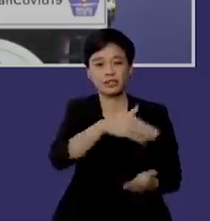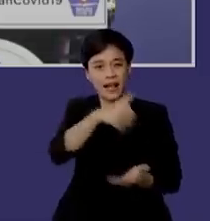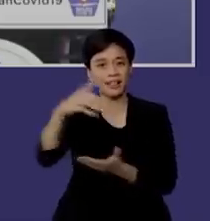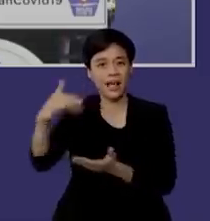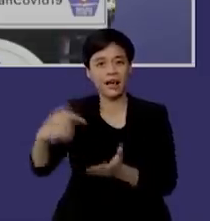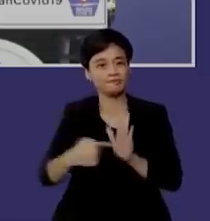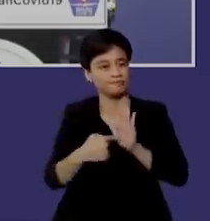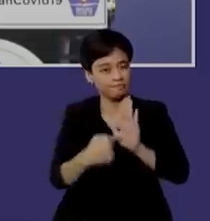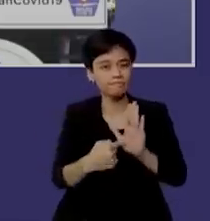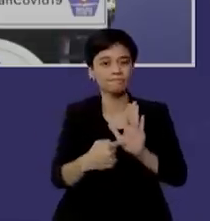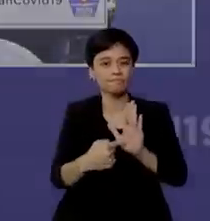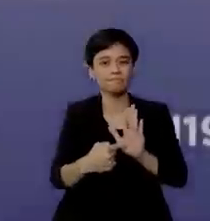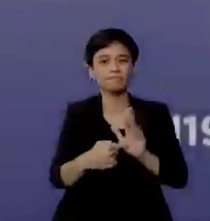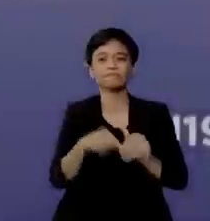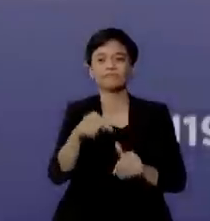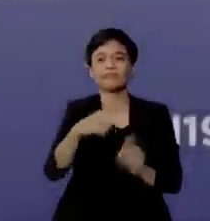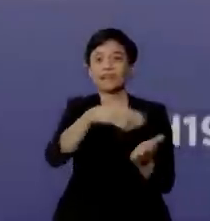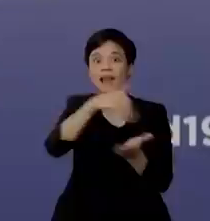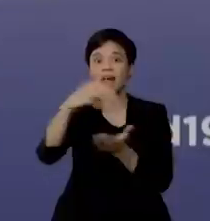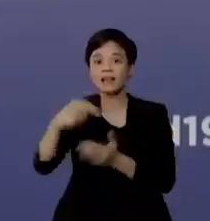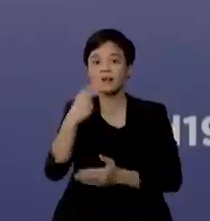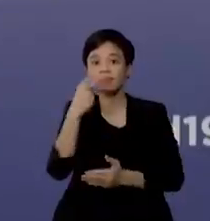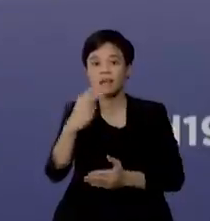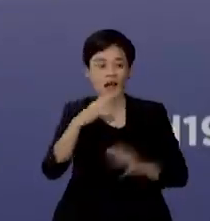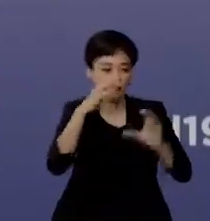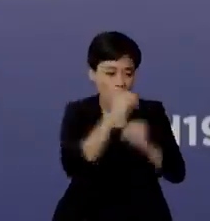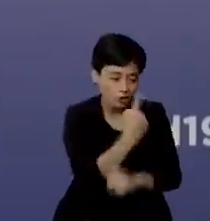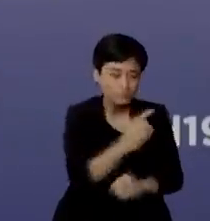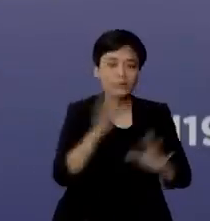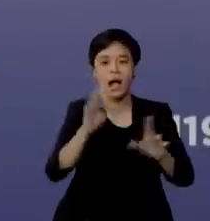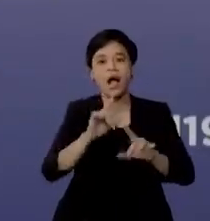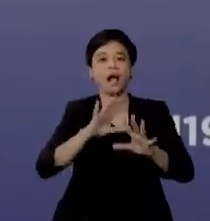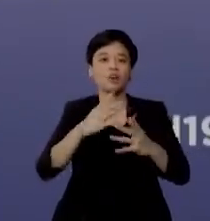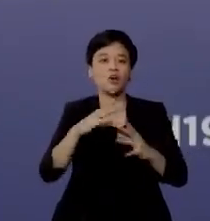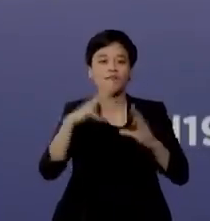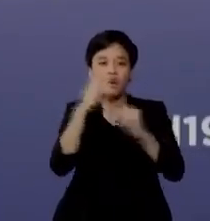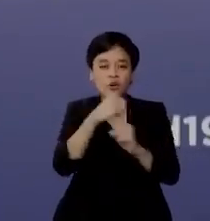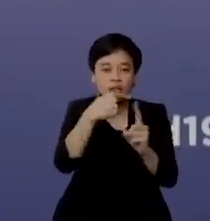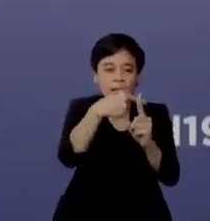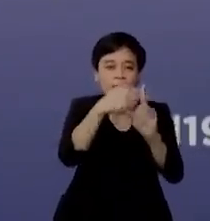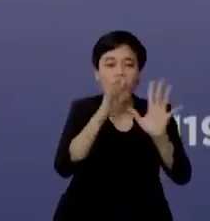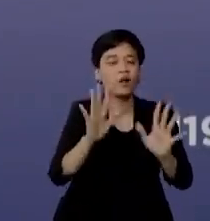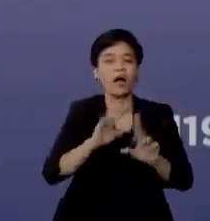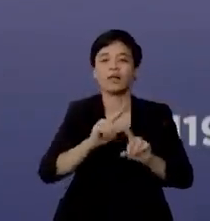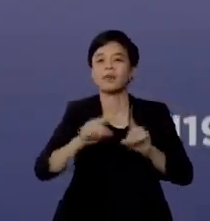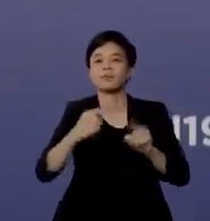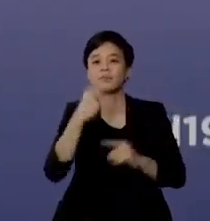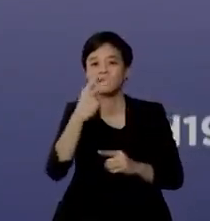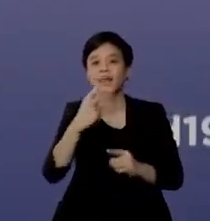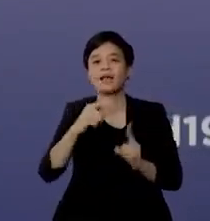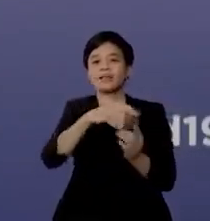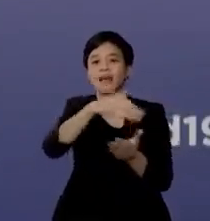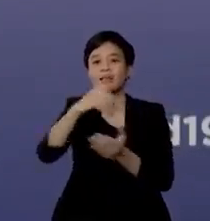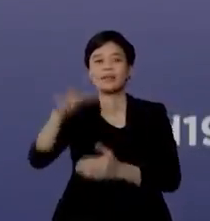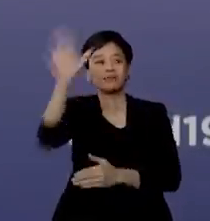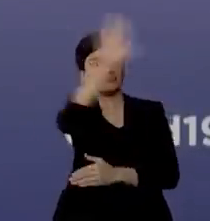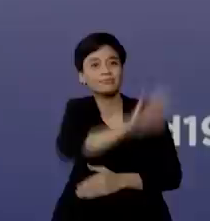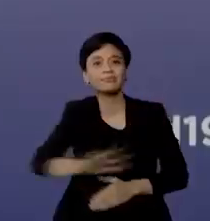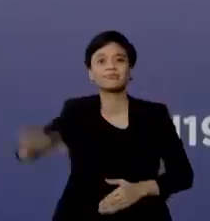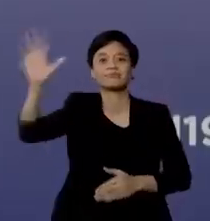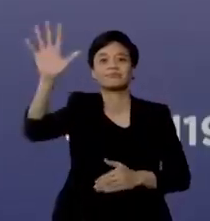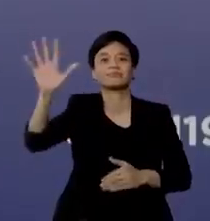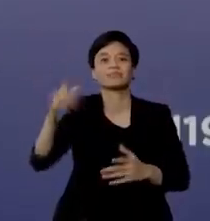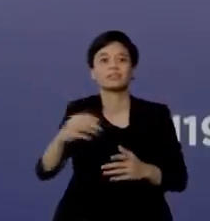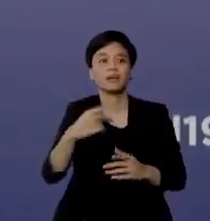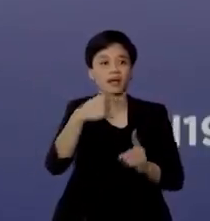kita harus melihat secara uh bukan hanya penambahan kasusnya tetapi juga penambahan jumlah